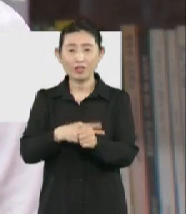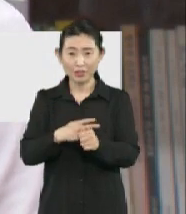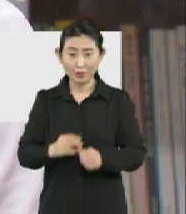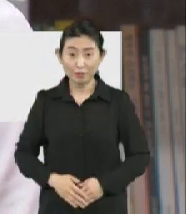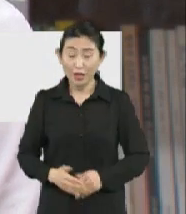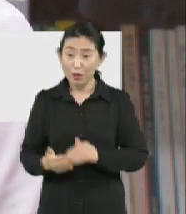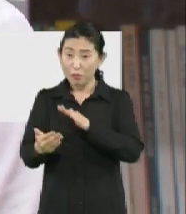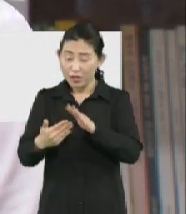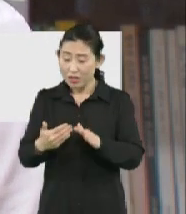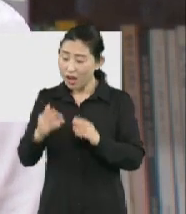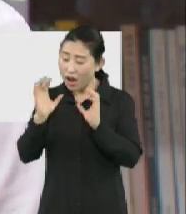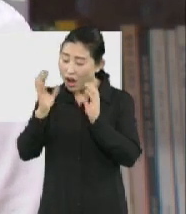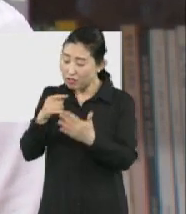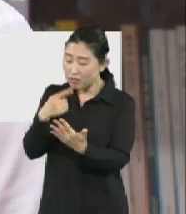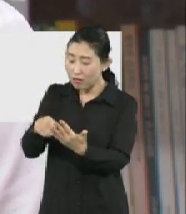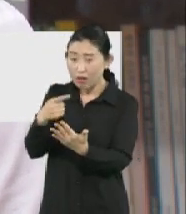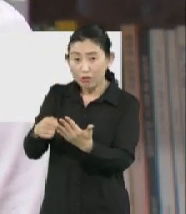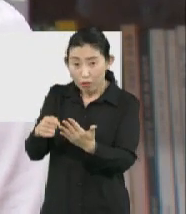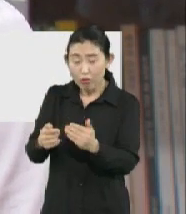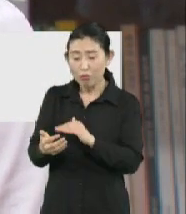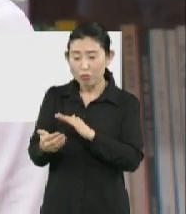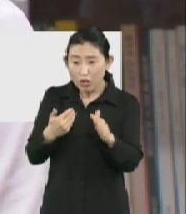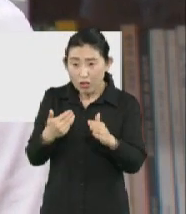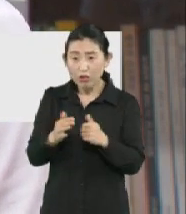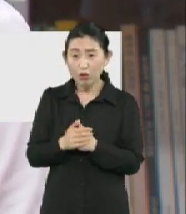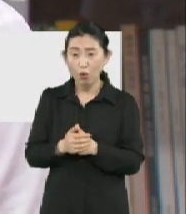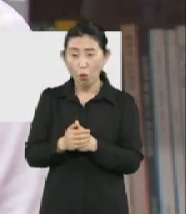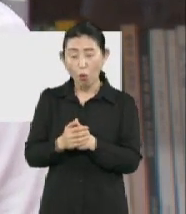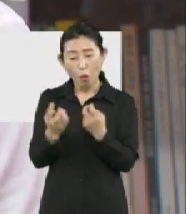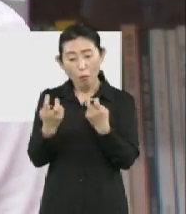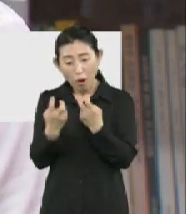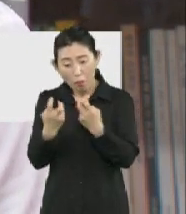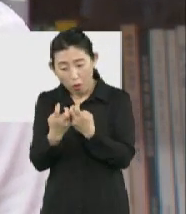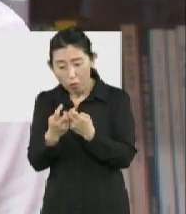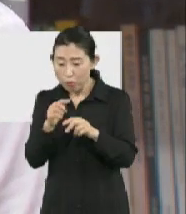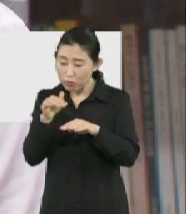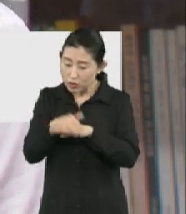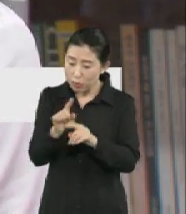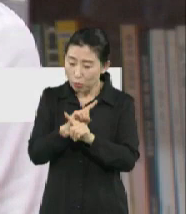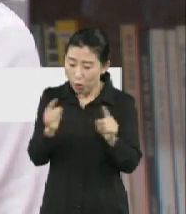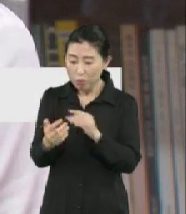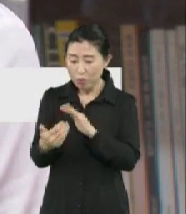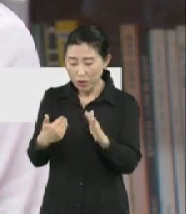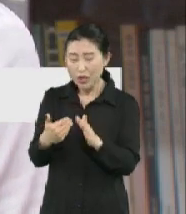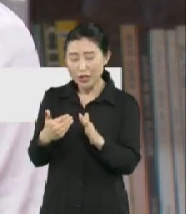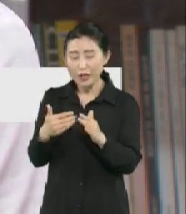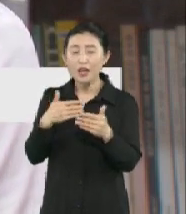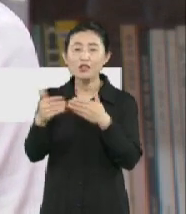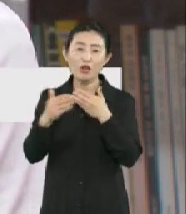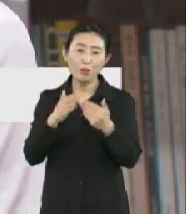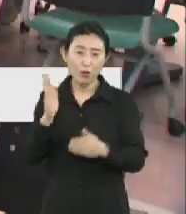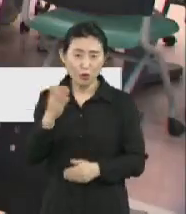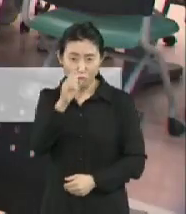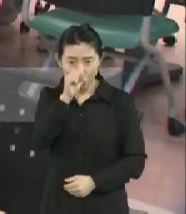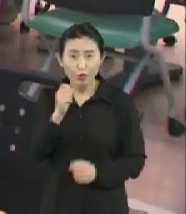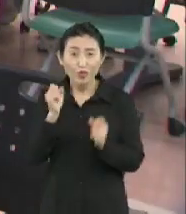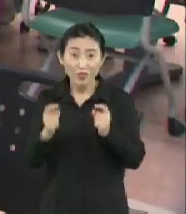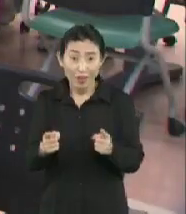수업을 하면서 제 학습뿐만 아니라 아이들에게 교육하는 방법이라든지 이런 것에 대해서 많이 생각해보는 기회가